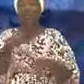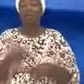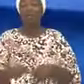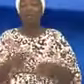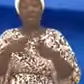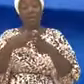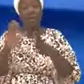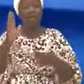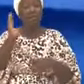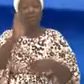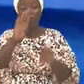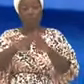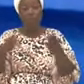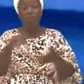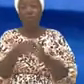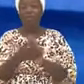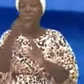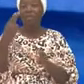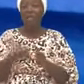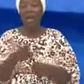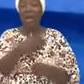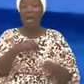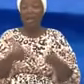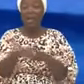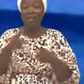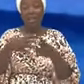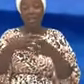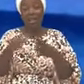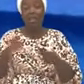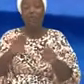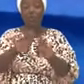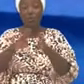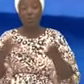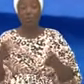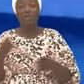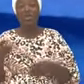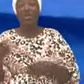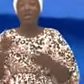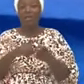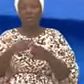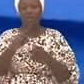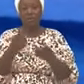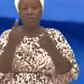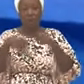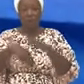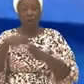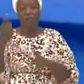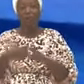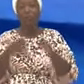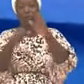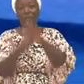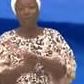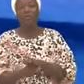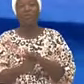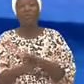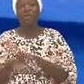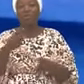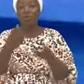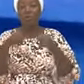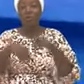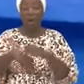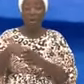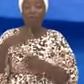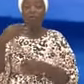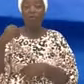portes sont ouvertes et comme les portes s'ouvrent tu vas sortie de l'oppression tu vas